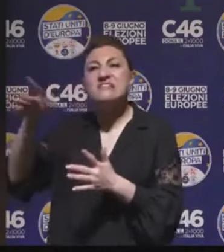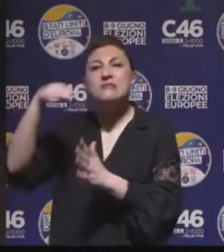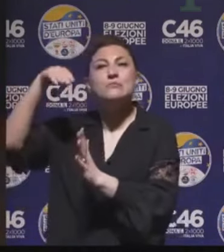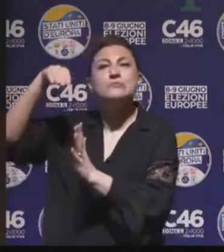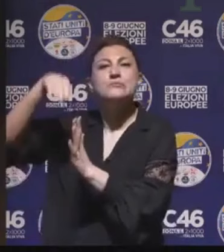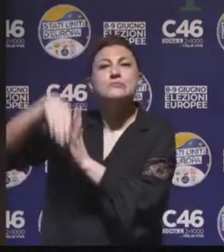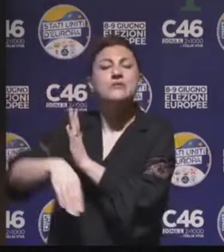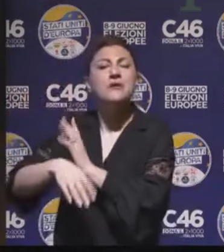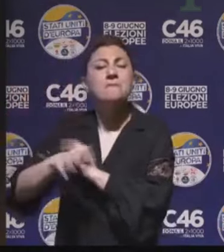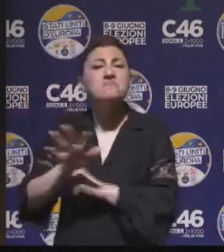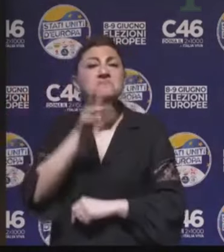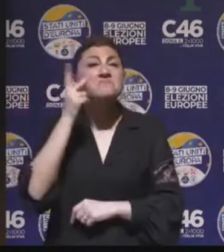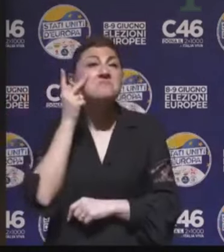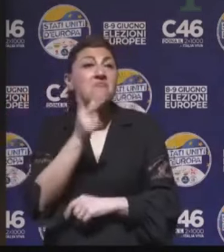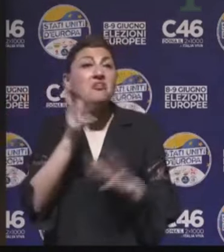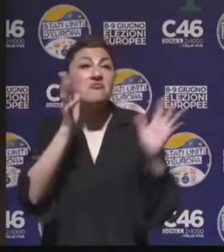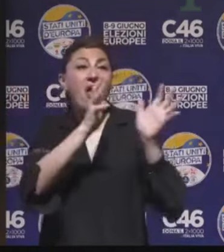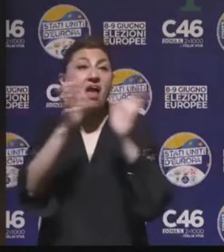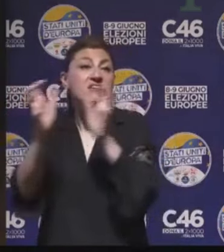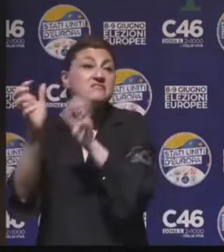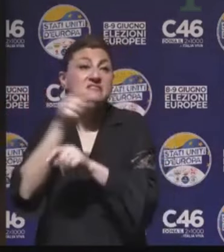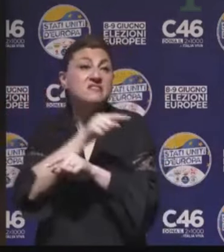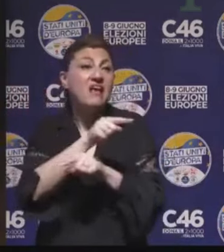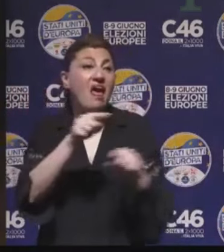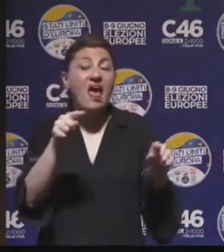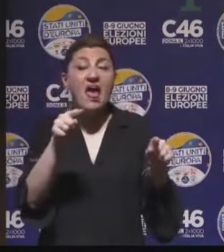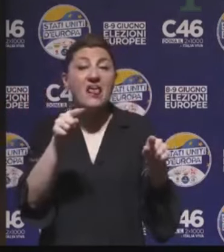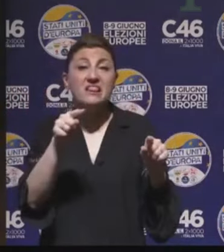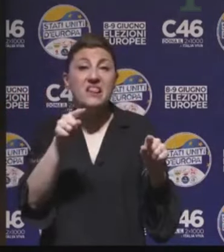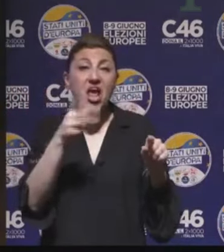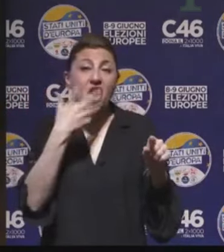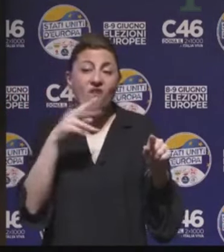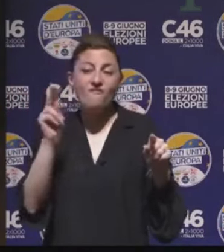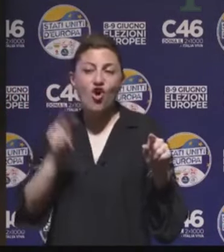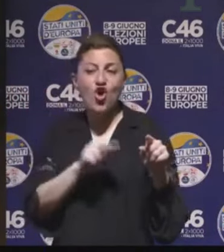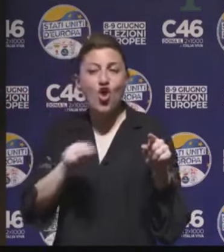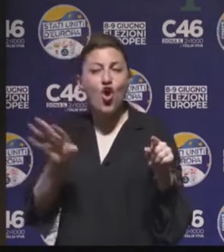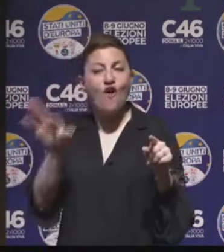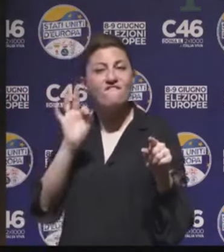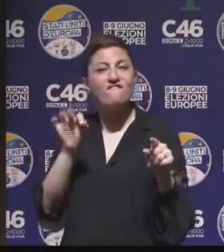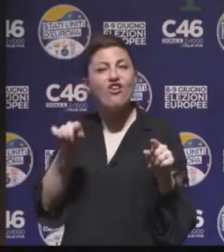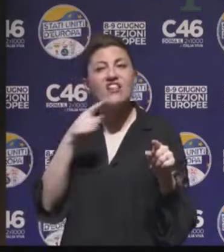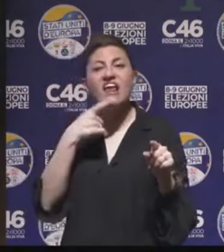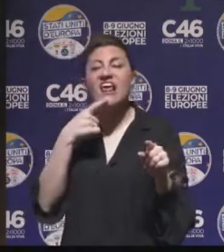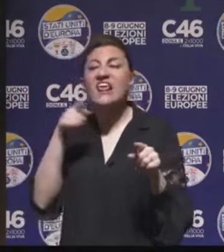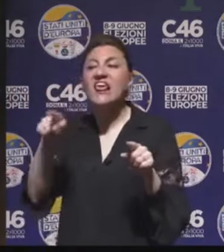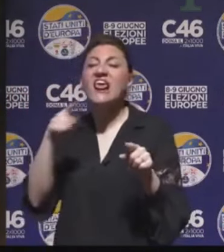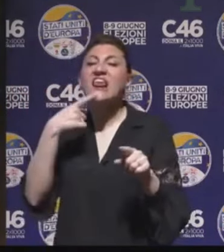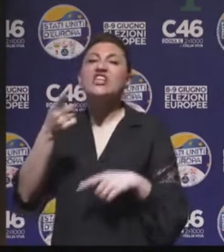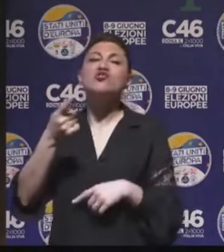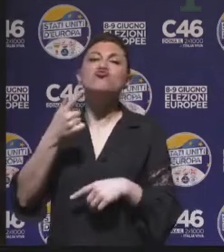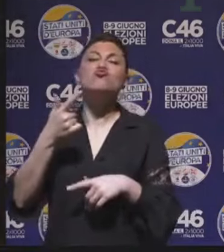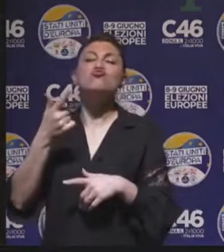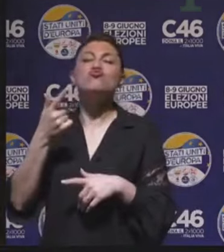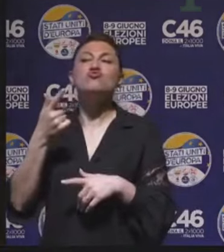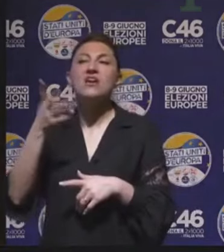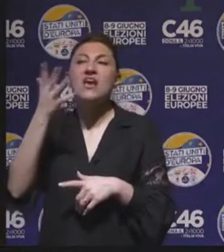vogliono votare chi In nome del sovranismo distrugge pezzi dell'economia